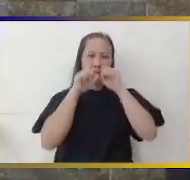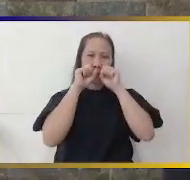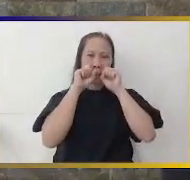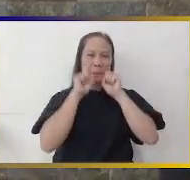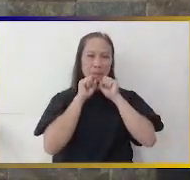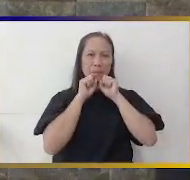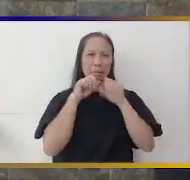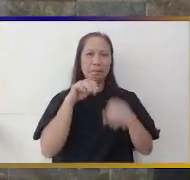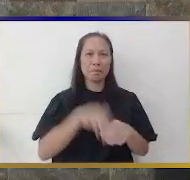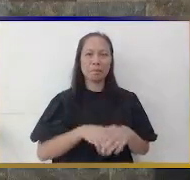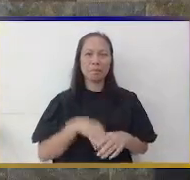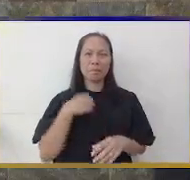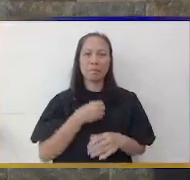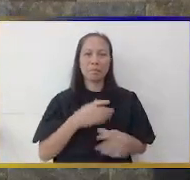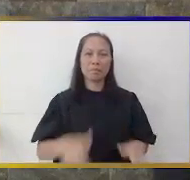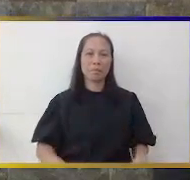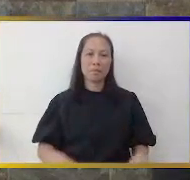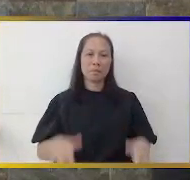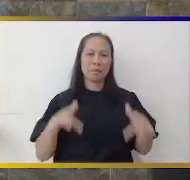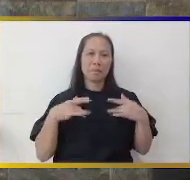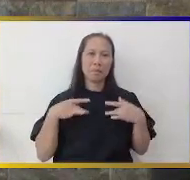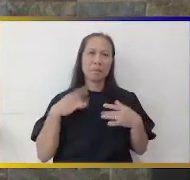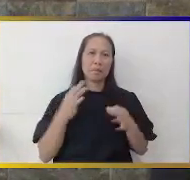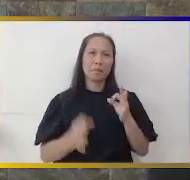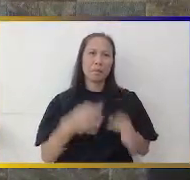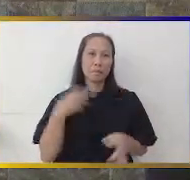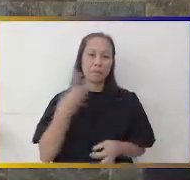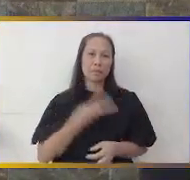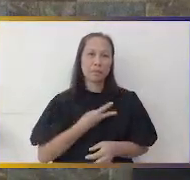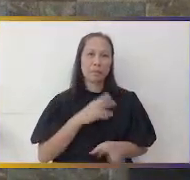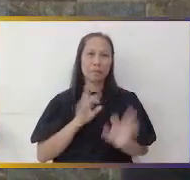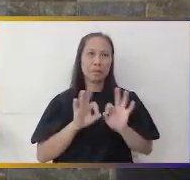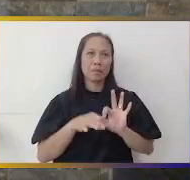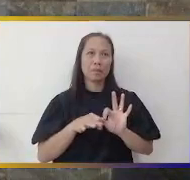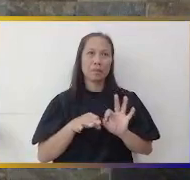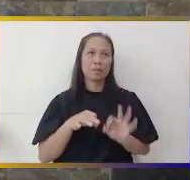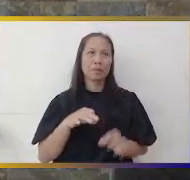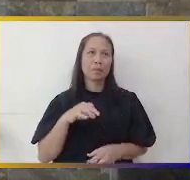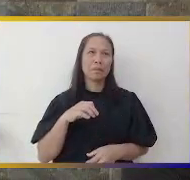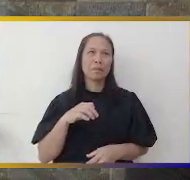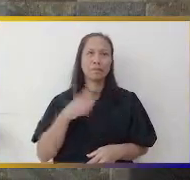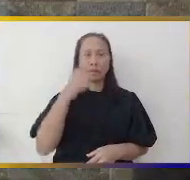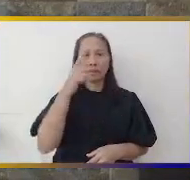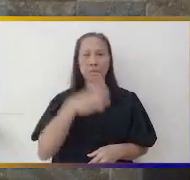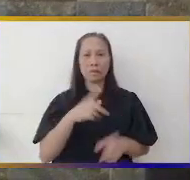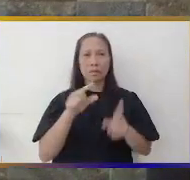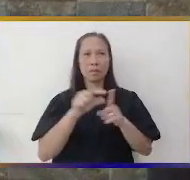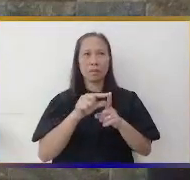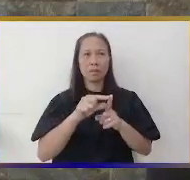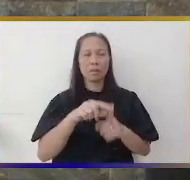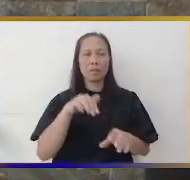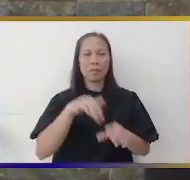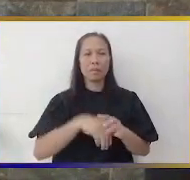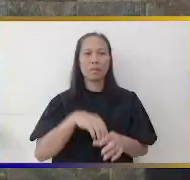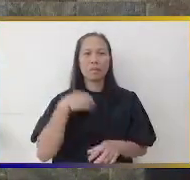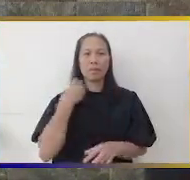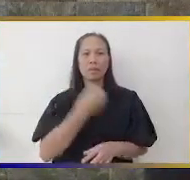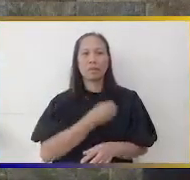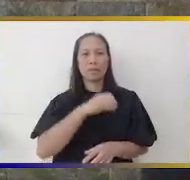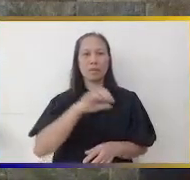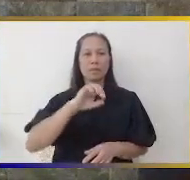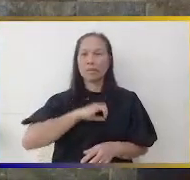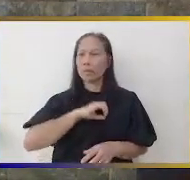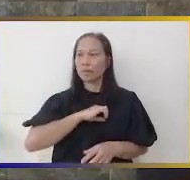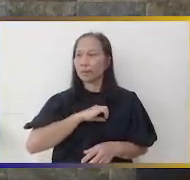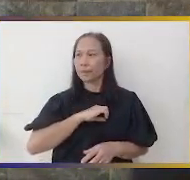salita ng Diyos why Because listen to this breen sa kadahilanan na we are only limited